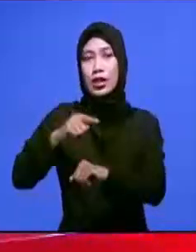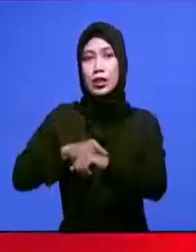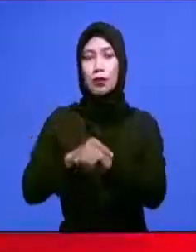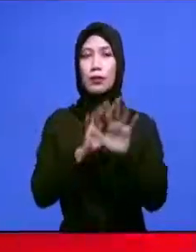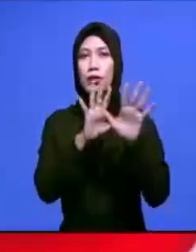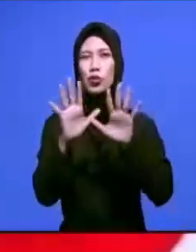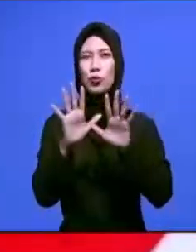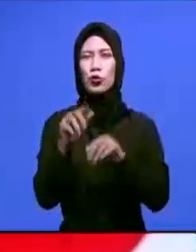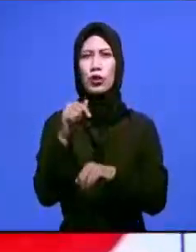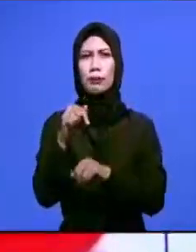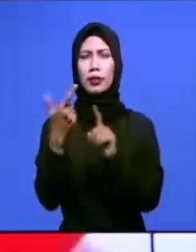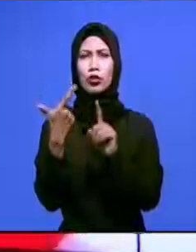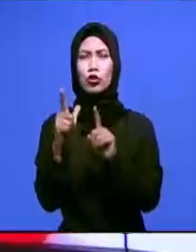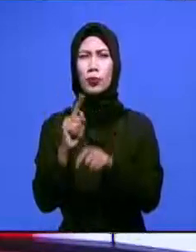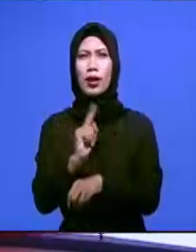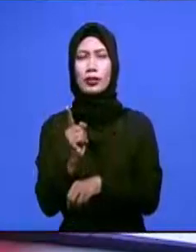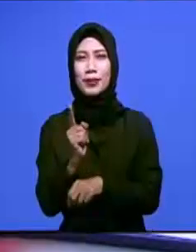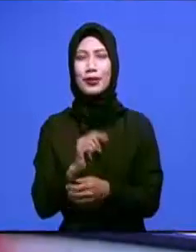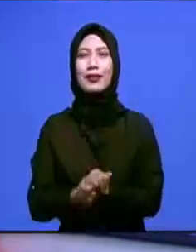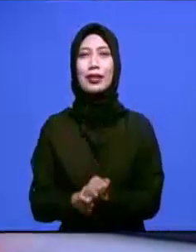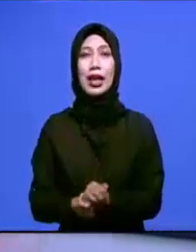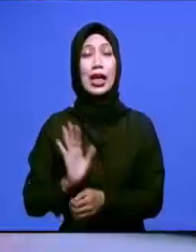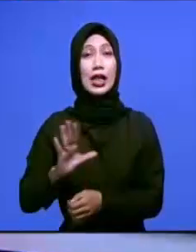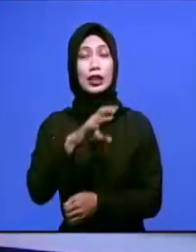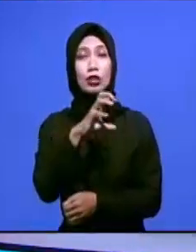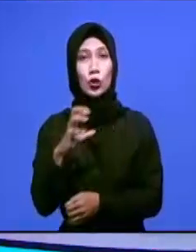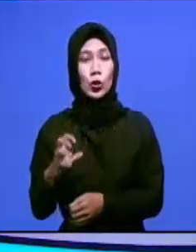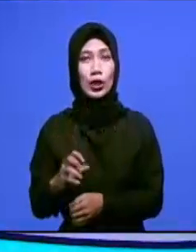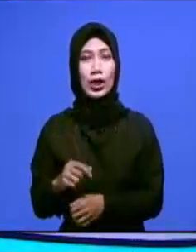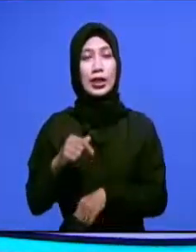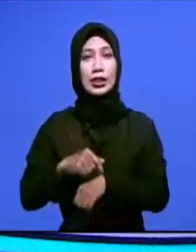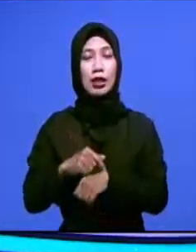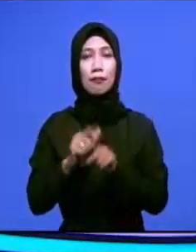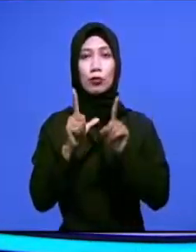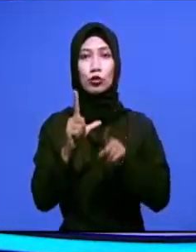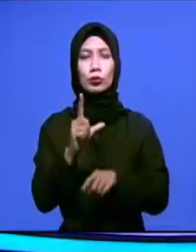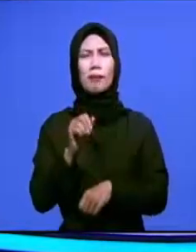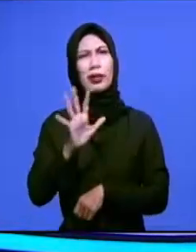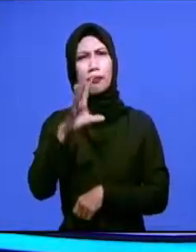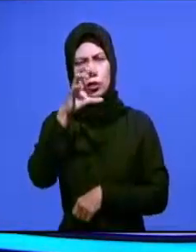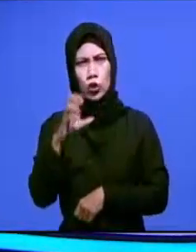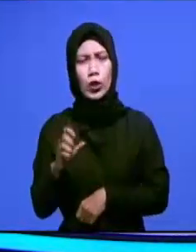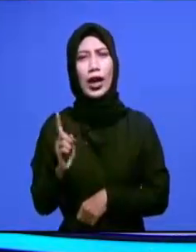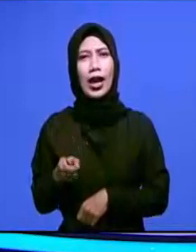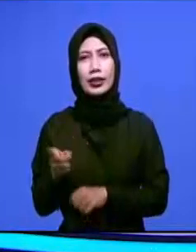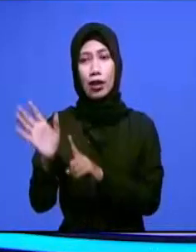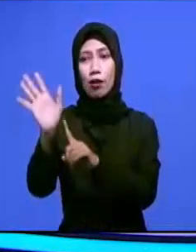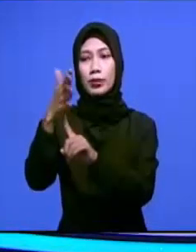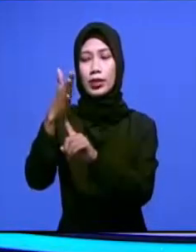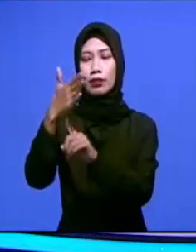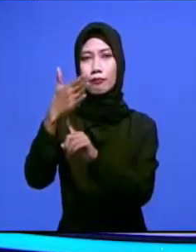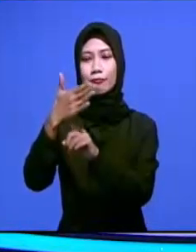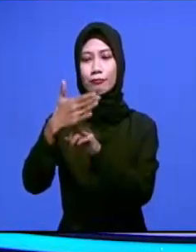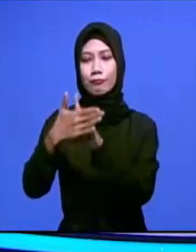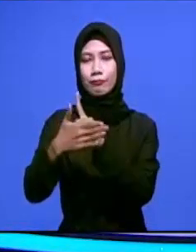17 menit waktu indonesia barat sementara Nanti sore 17.00 Waktu Indonesia Barat bendera akan diturunkan tim